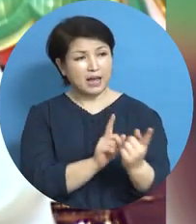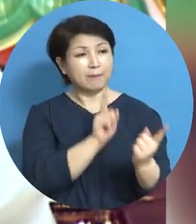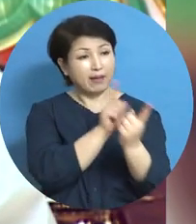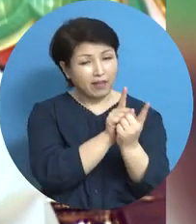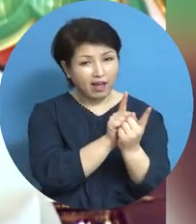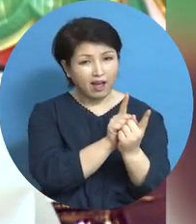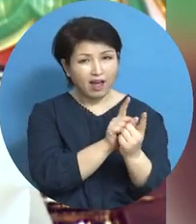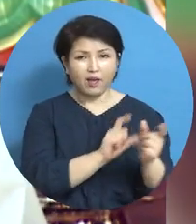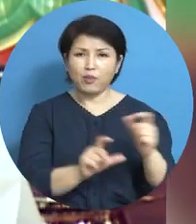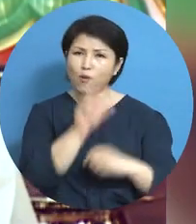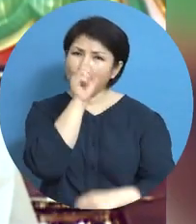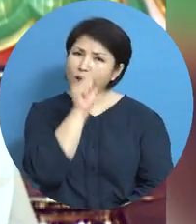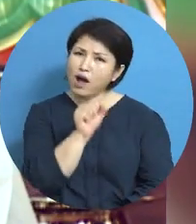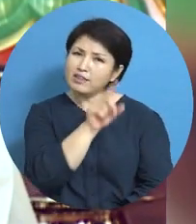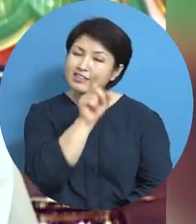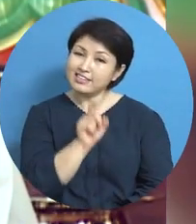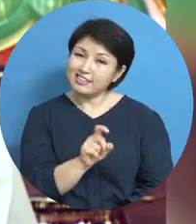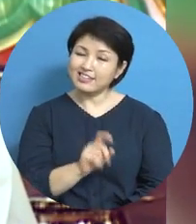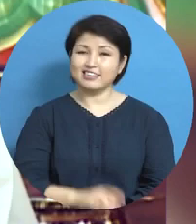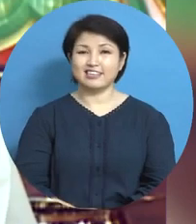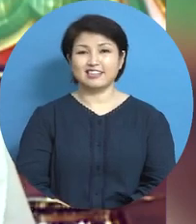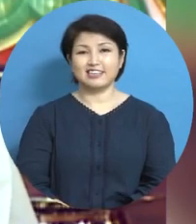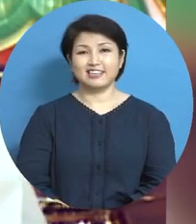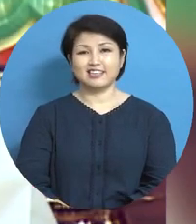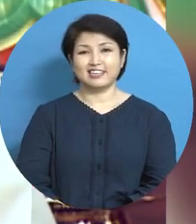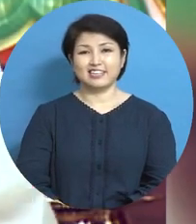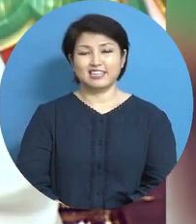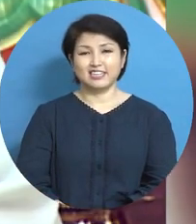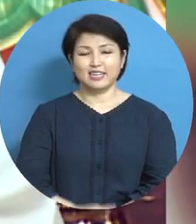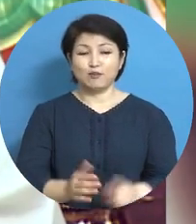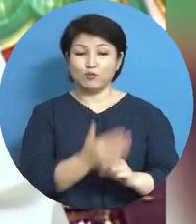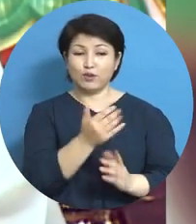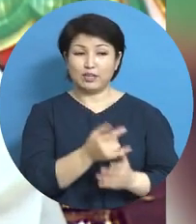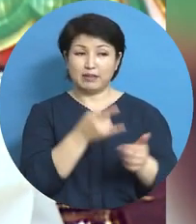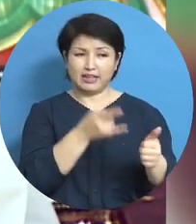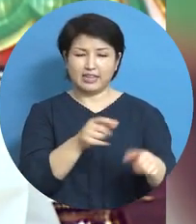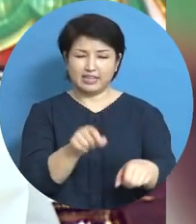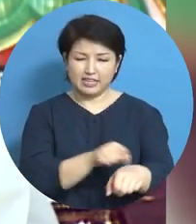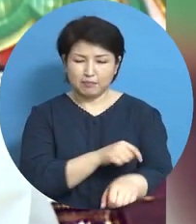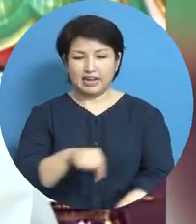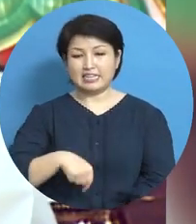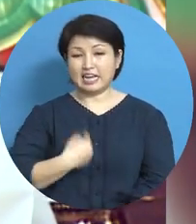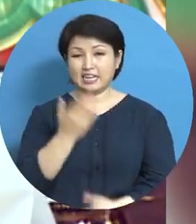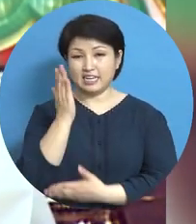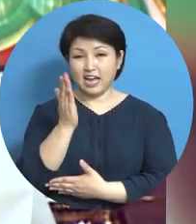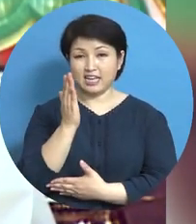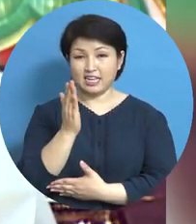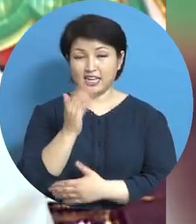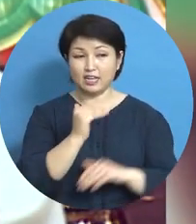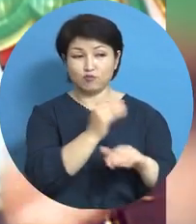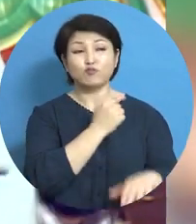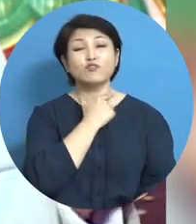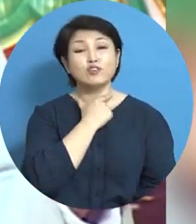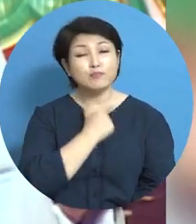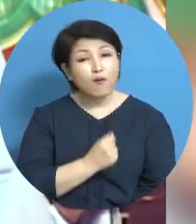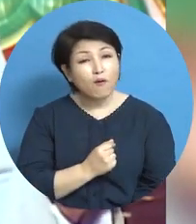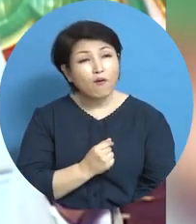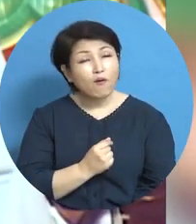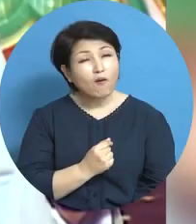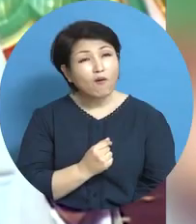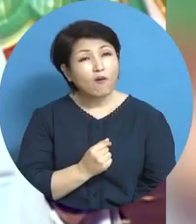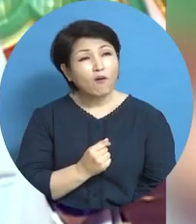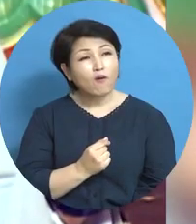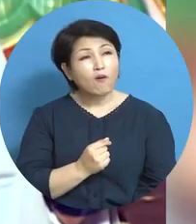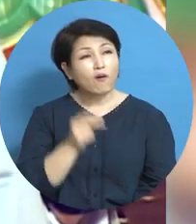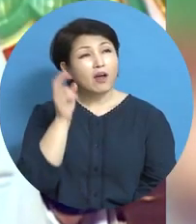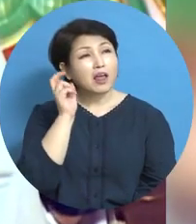대중이 있는 자리에서 못 물어보고 부처님한테 특별히 자기 얘기를 하고 싶었어. 어쩌면